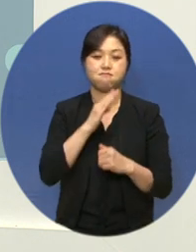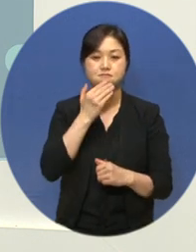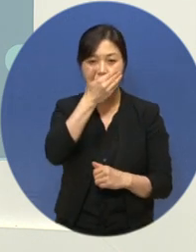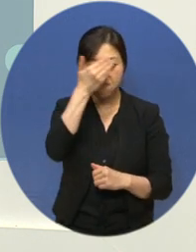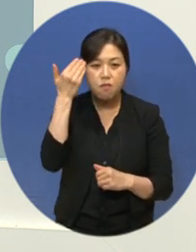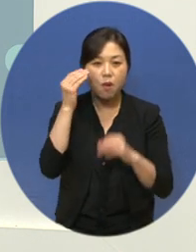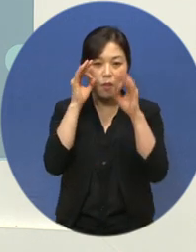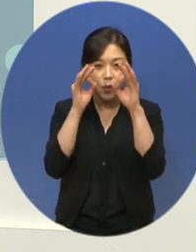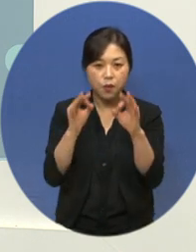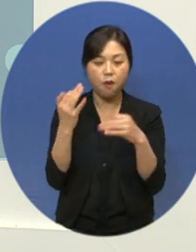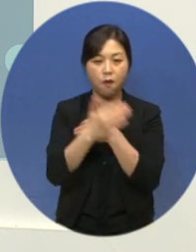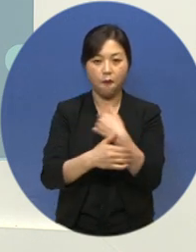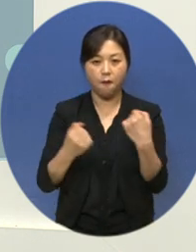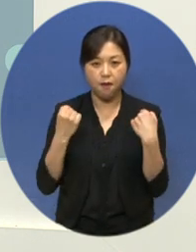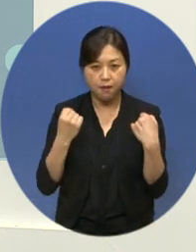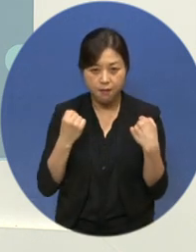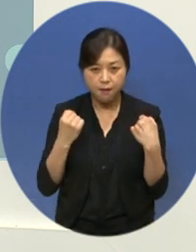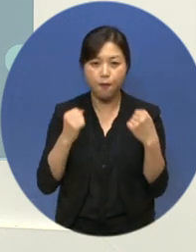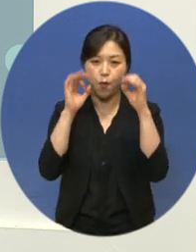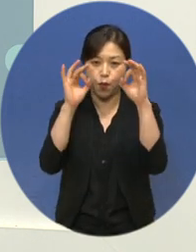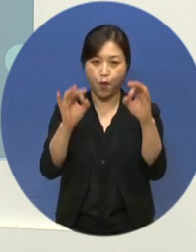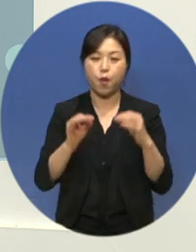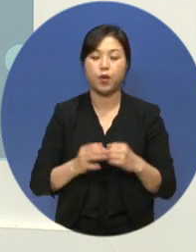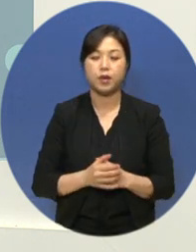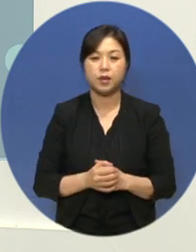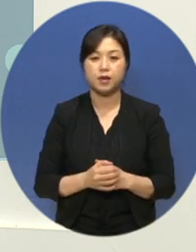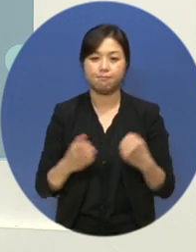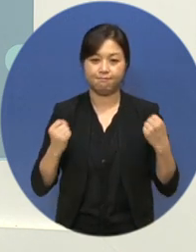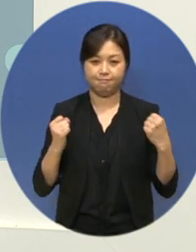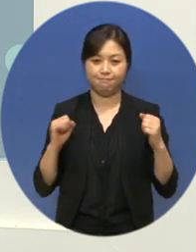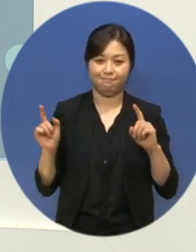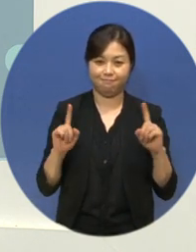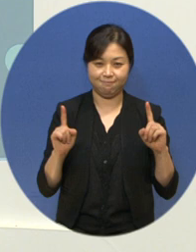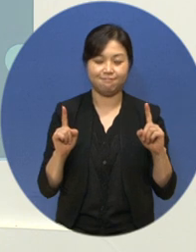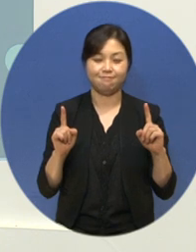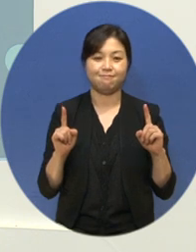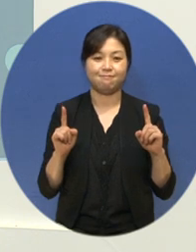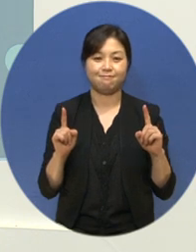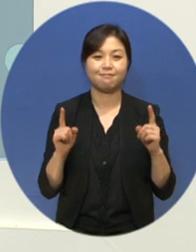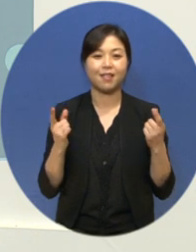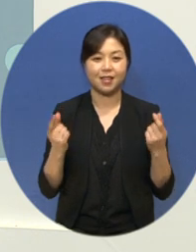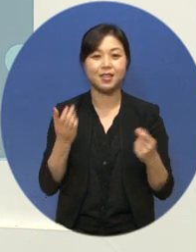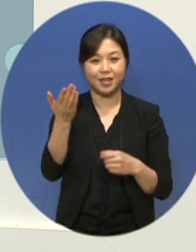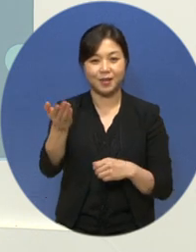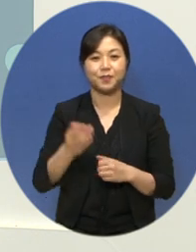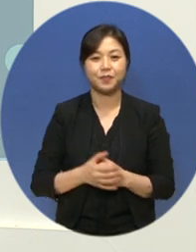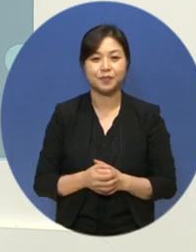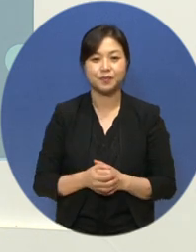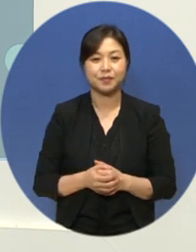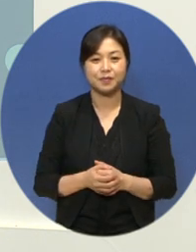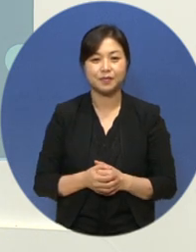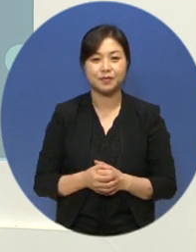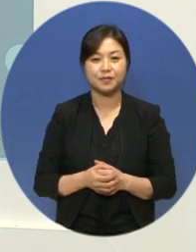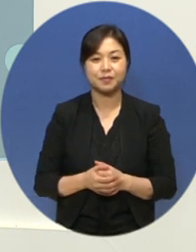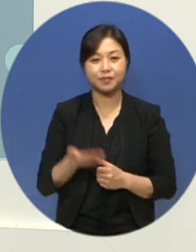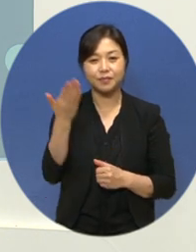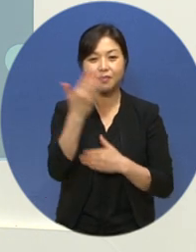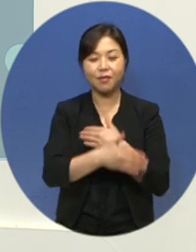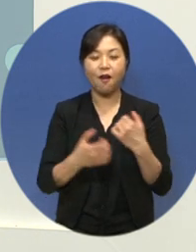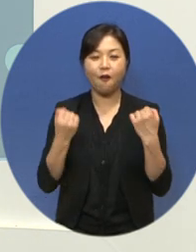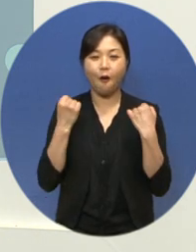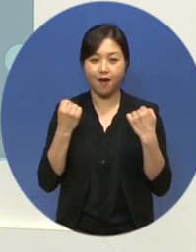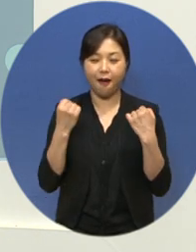젊어보이고 건강해 보이고 아주 활력이 넘치는 지사님 인데 이렇게 좋은